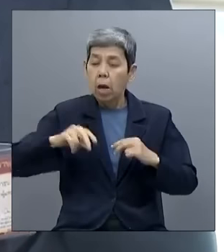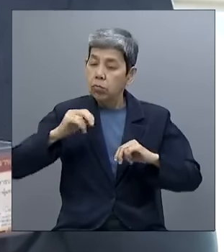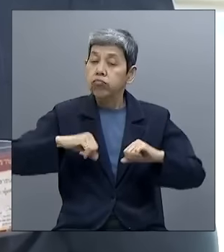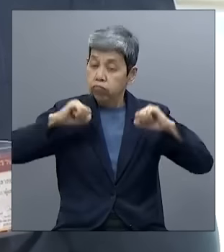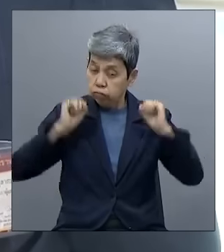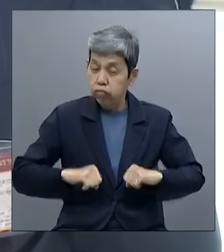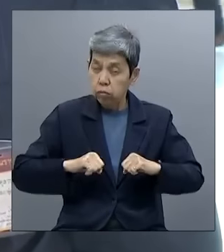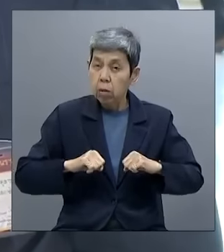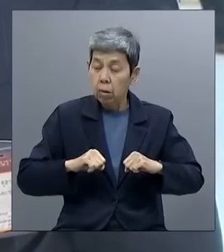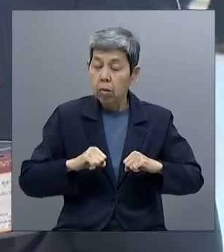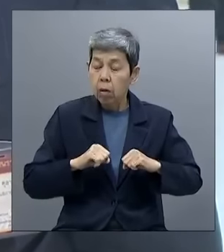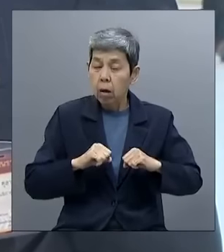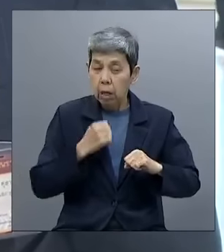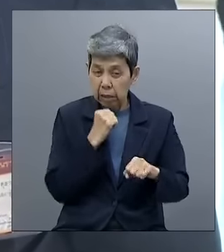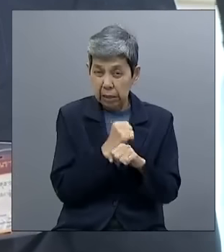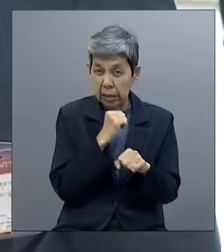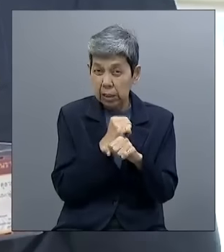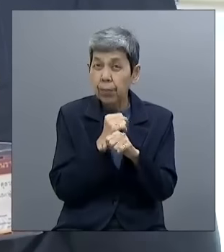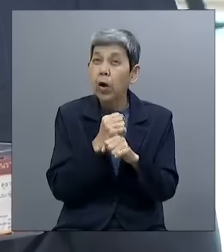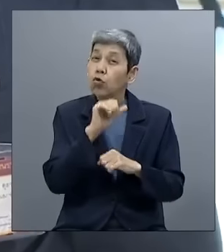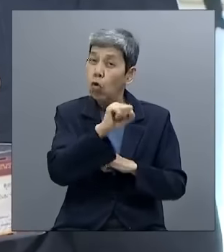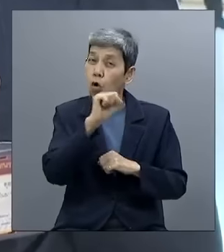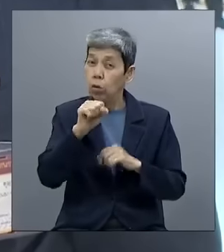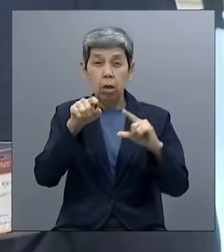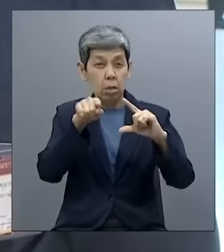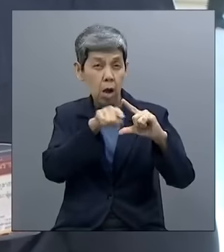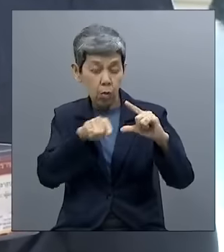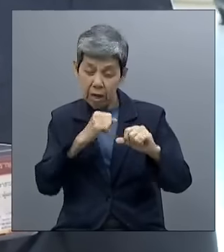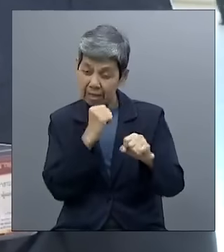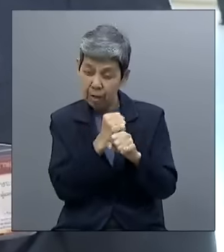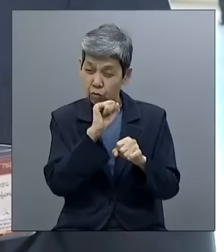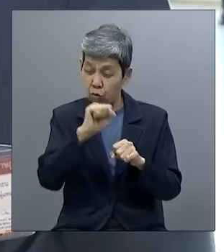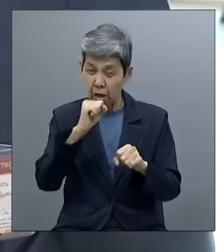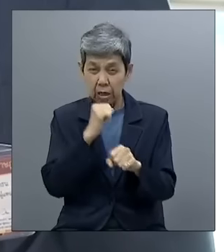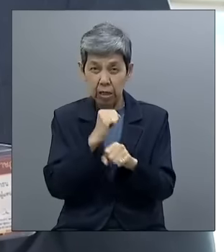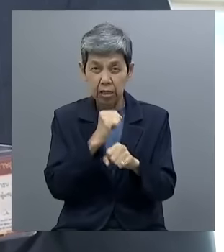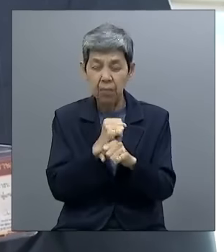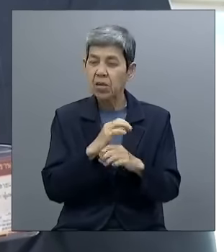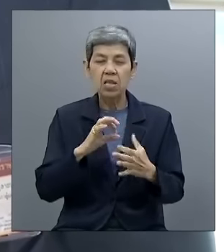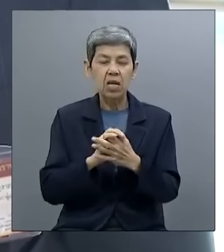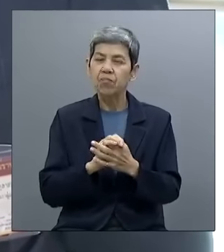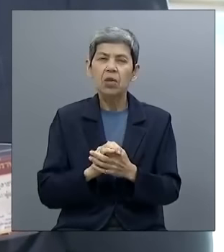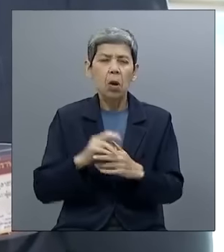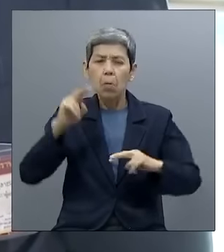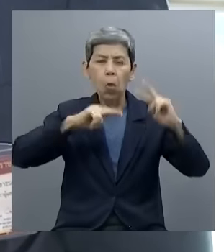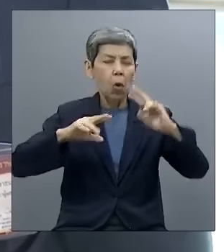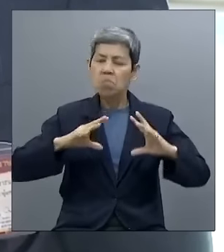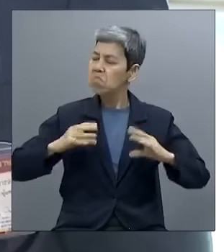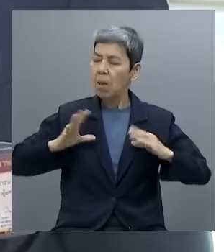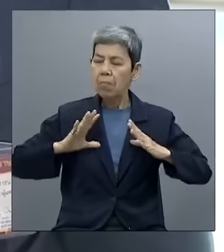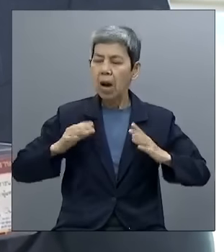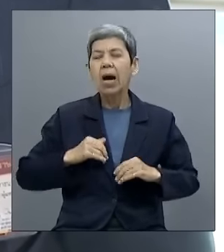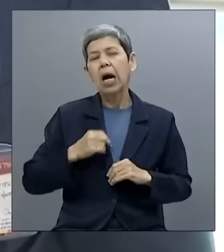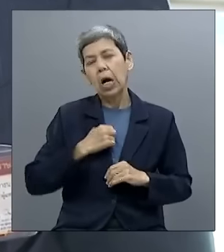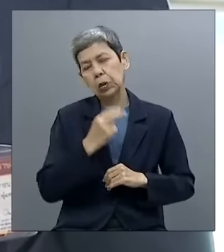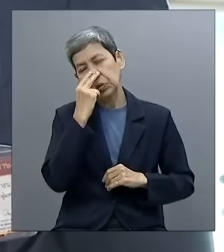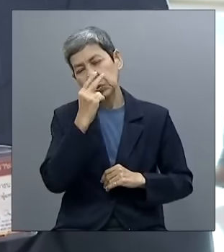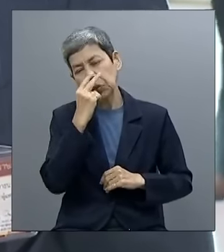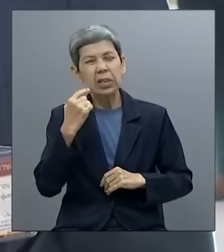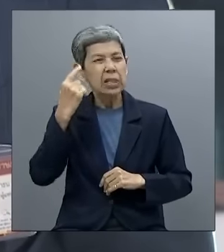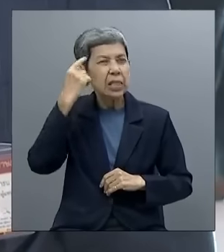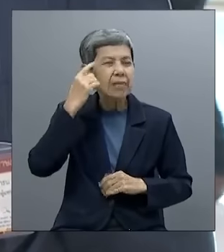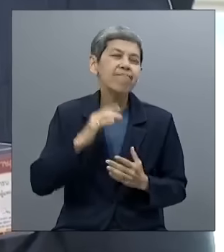าการกระทำของส.ส.พรรคก้าวไกลเนี่ยเป็นการล้มล้างกับปกครองนี้ต้องถือว่าเป็นเรื่องใหม่นะเป็นการดุลพินิจที่วางมาตร